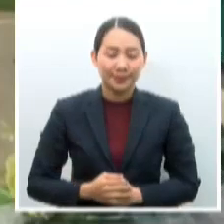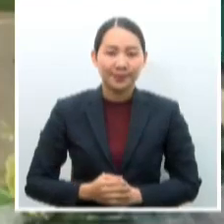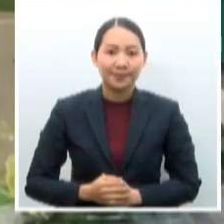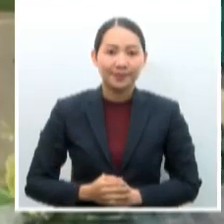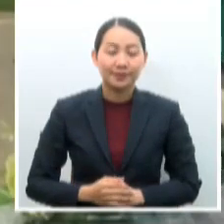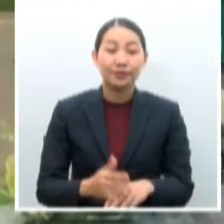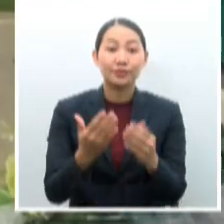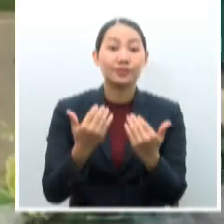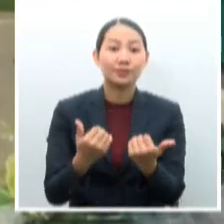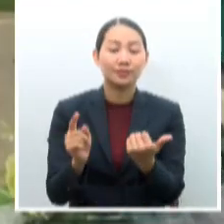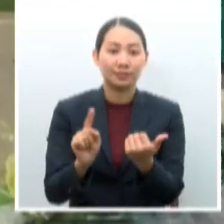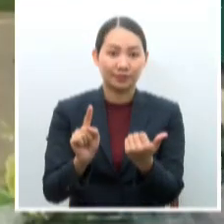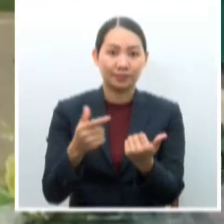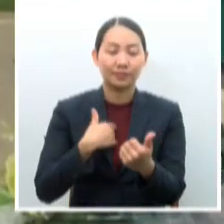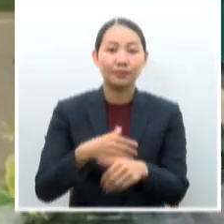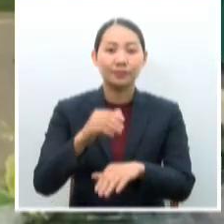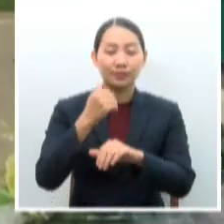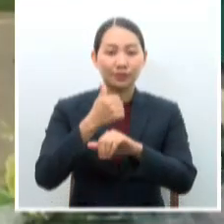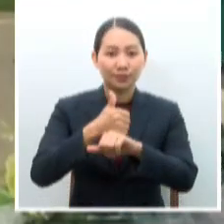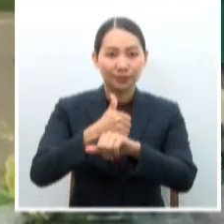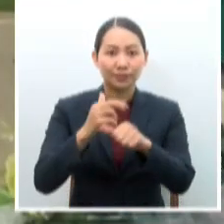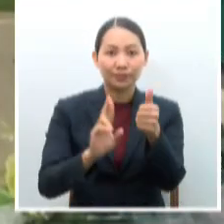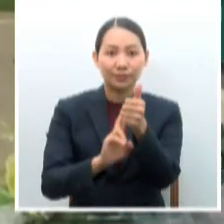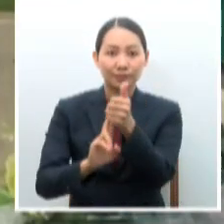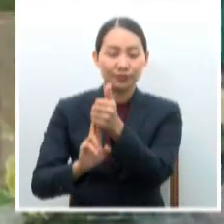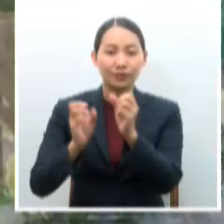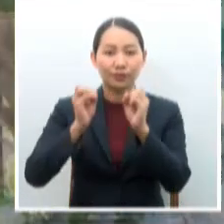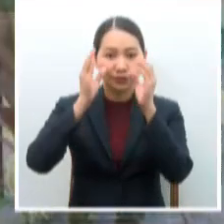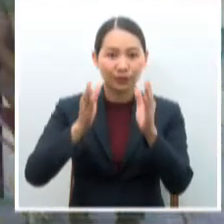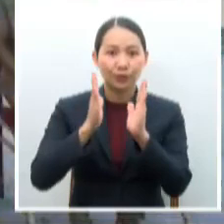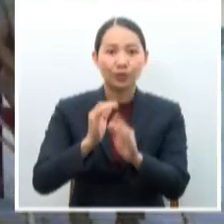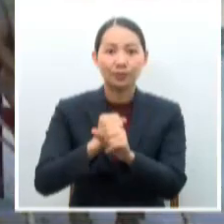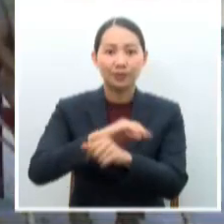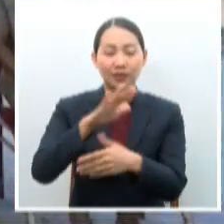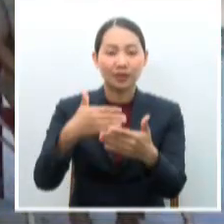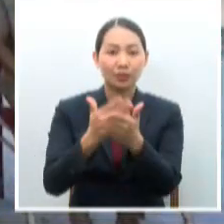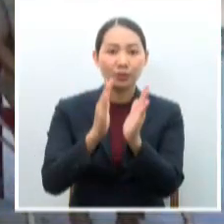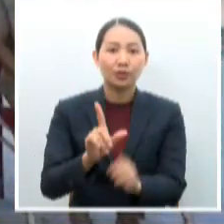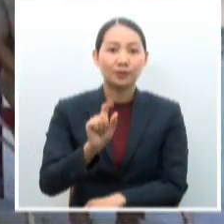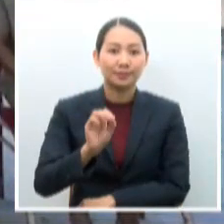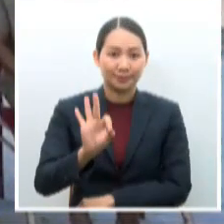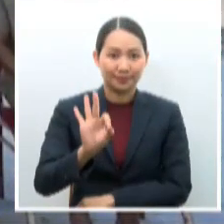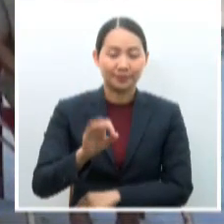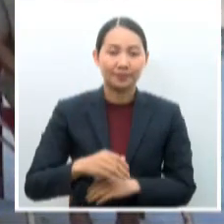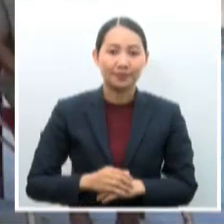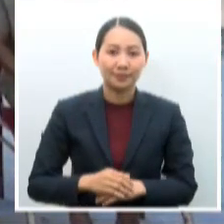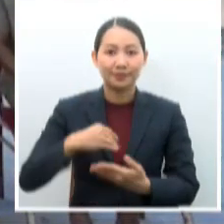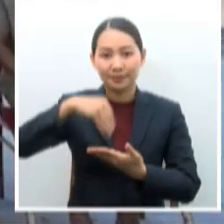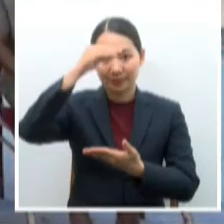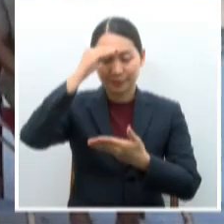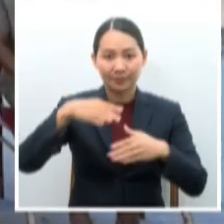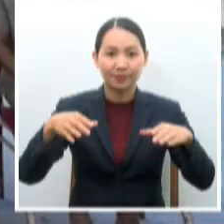ปัจจุบันมีผู้บริหารคณะครูและบุคลากรจำนวน29คนนักเรียนจำนว